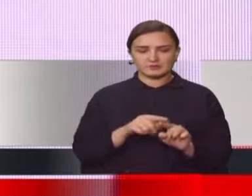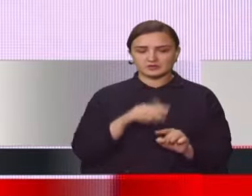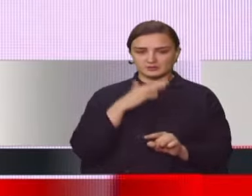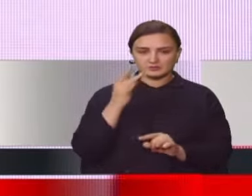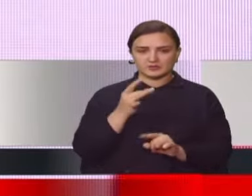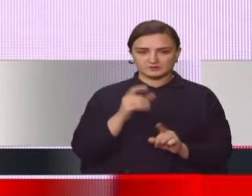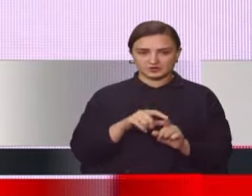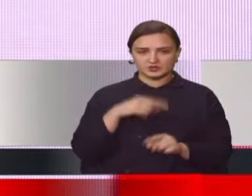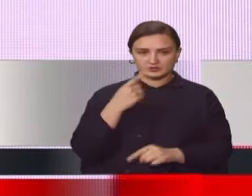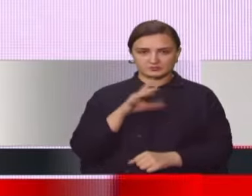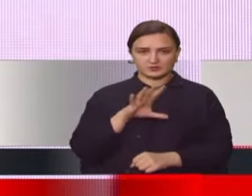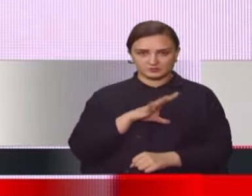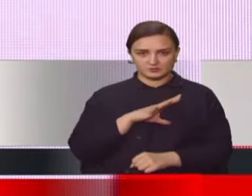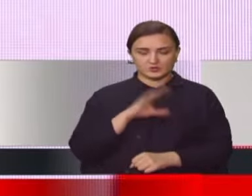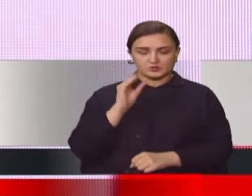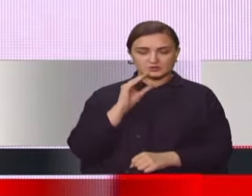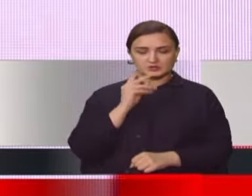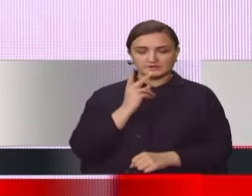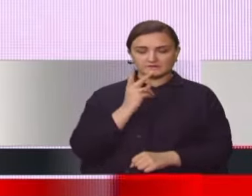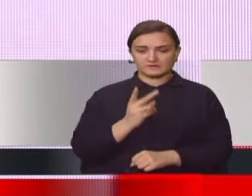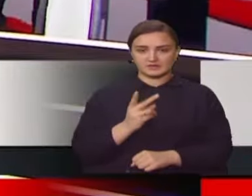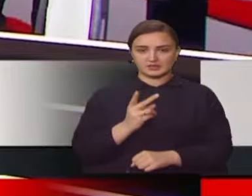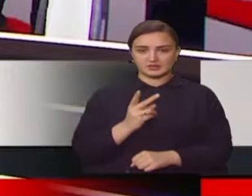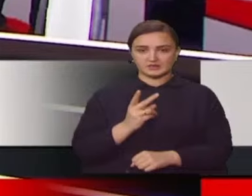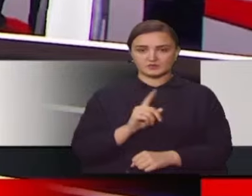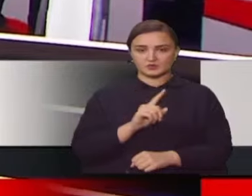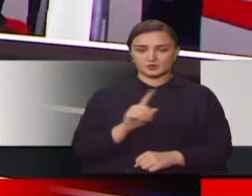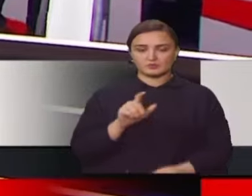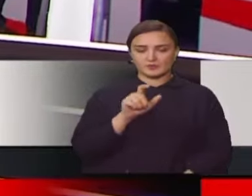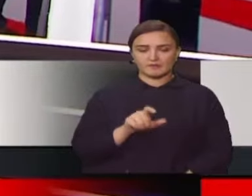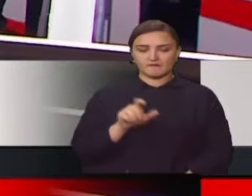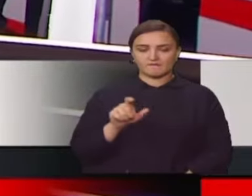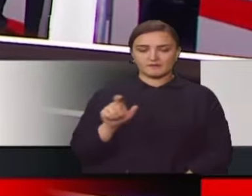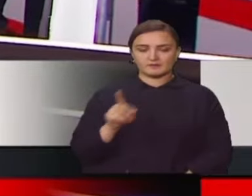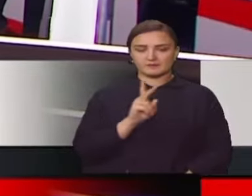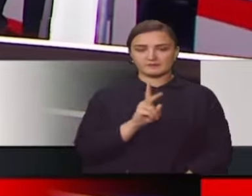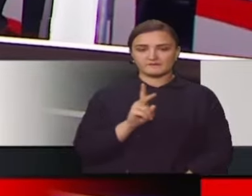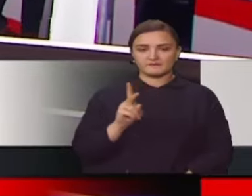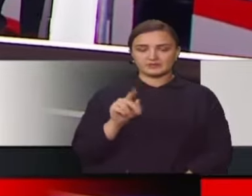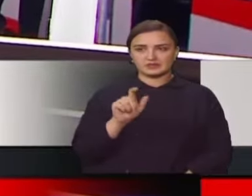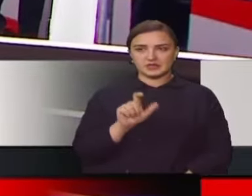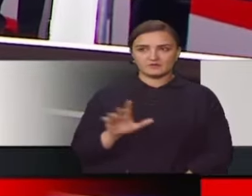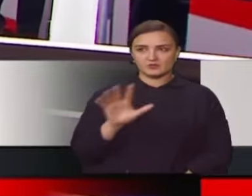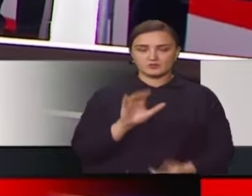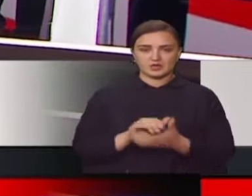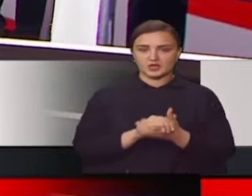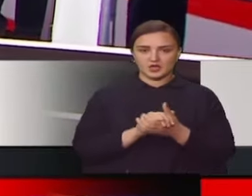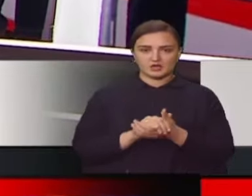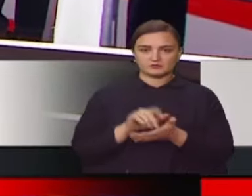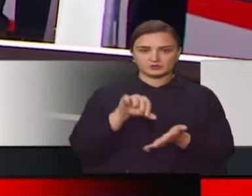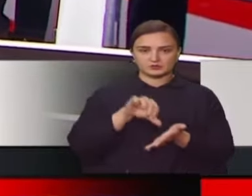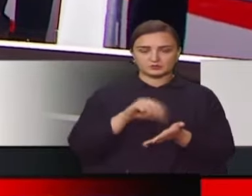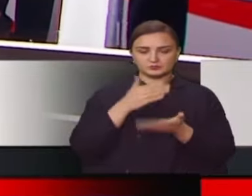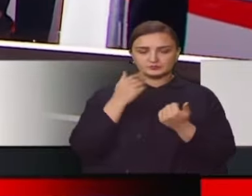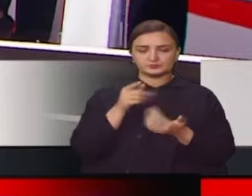არაერთხელ განგვიცხადებია, მაგრამ როდესაც ვხედავთ, რომ ადამიანები, რომლებიც ისინი ევროკავშირს არ წარმოადგენენ, ისინი